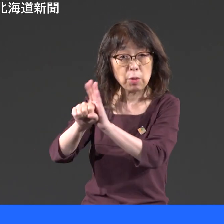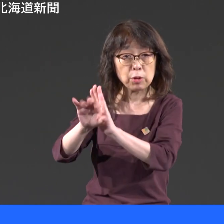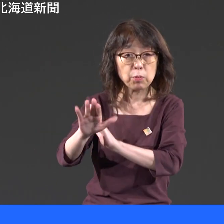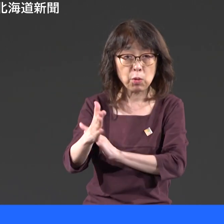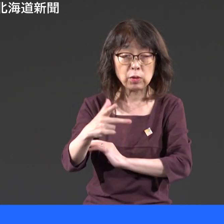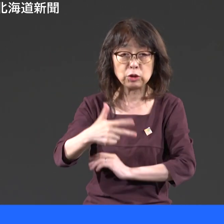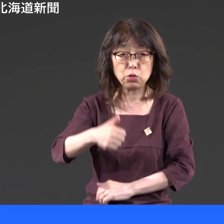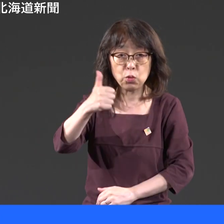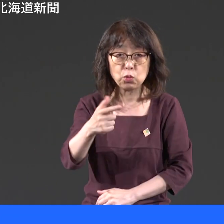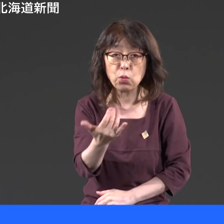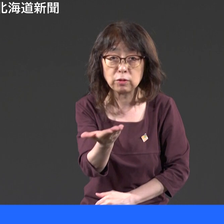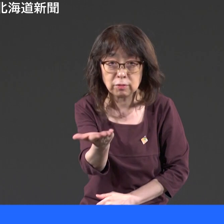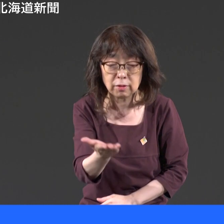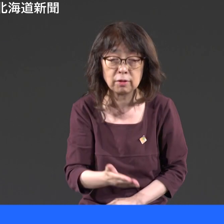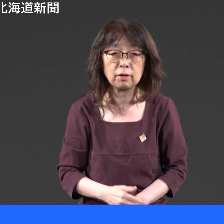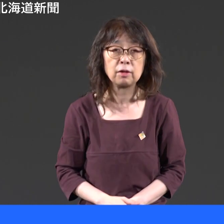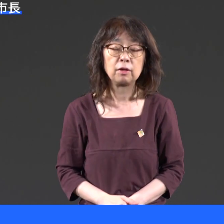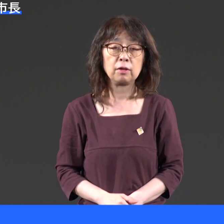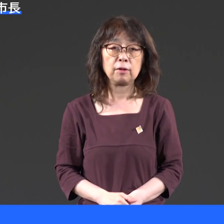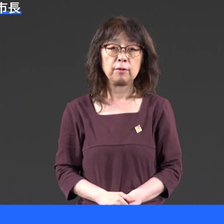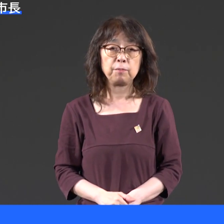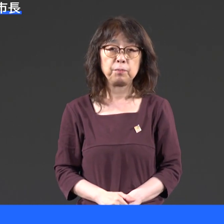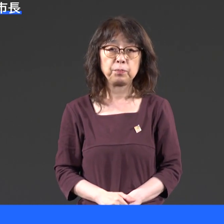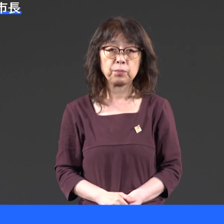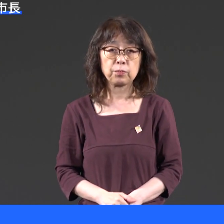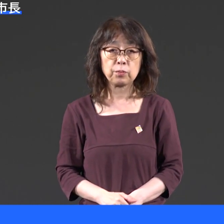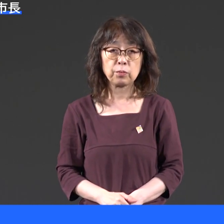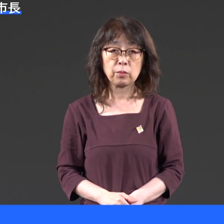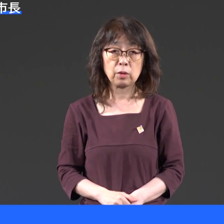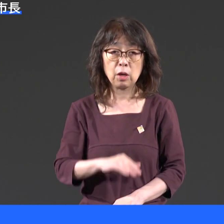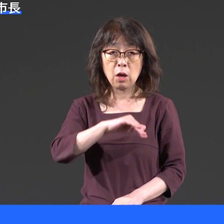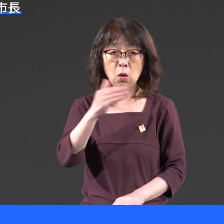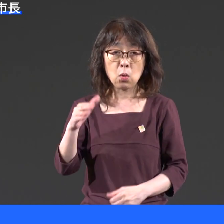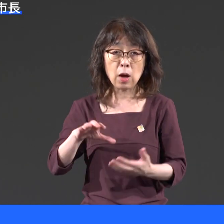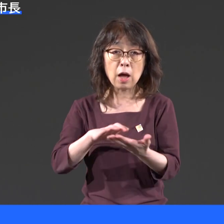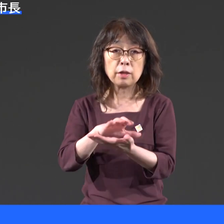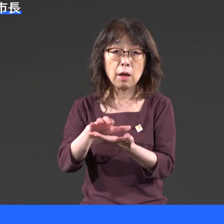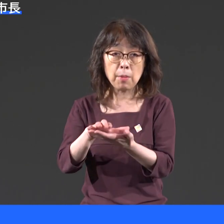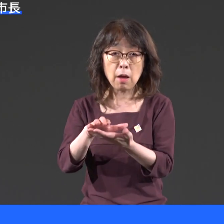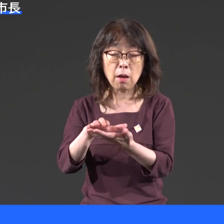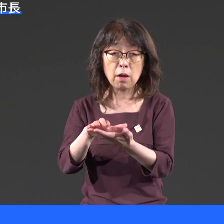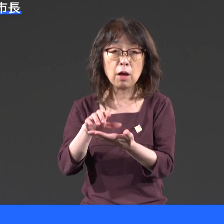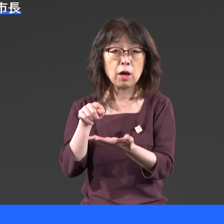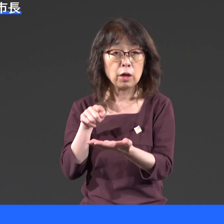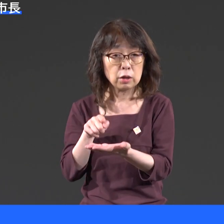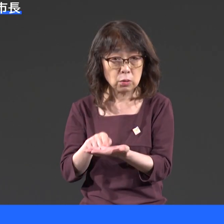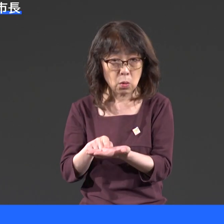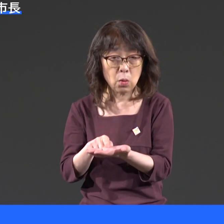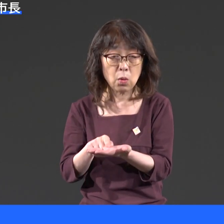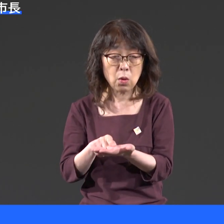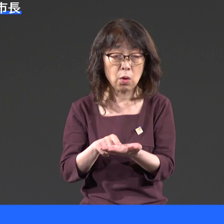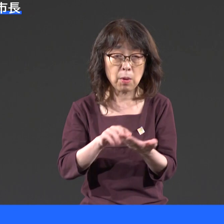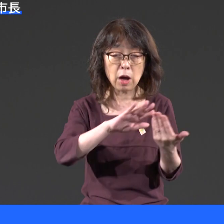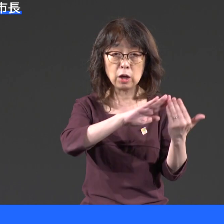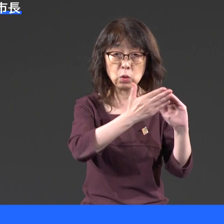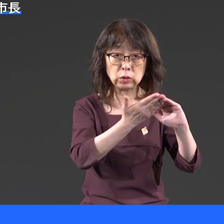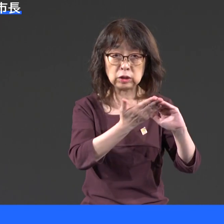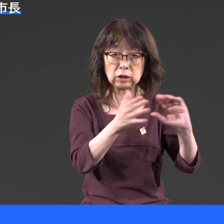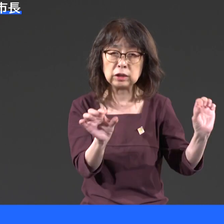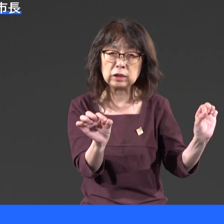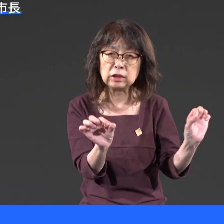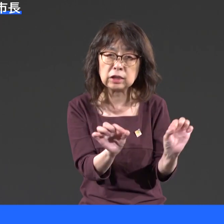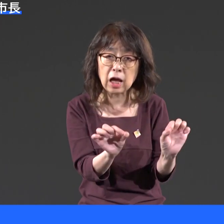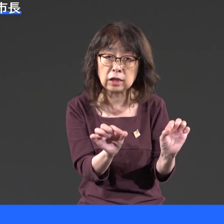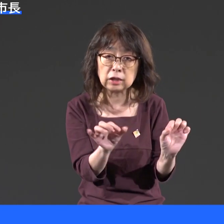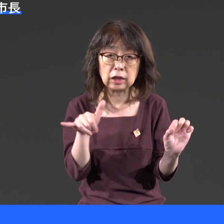としてはどうでしょうか。 はい、岡玉の位置、まあ、都心から非常に近い